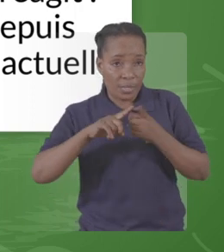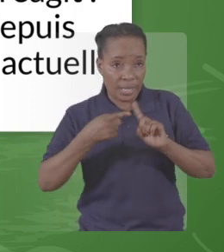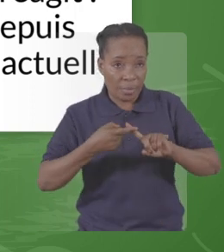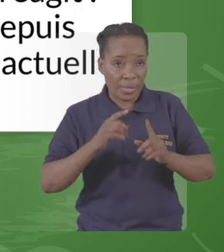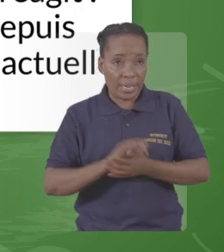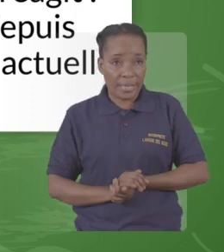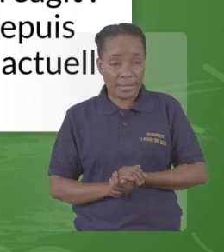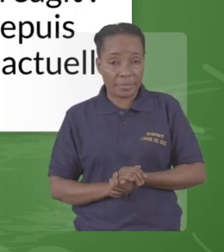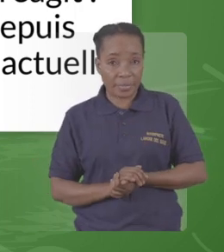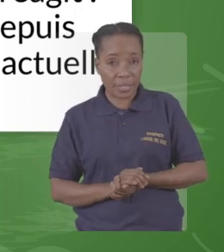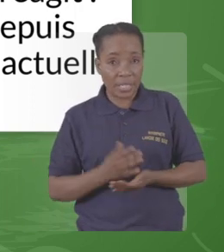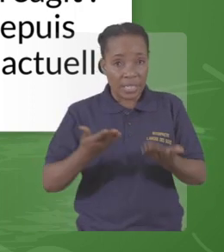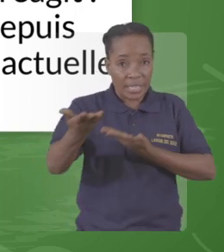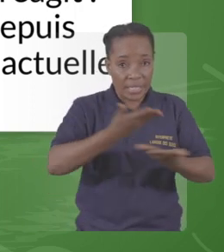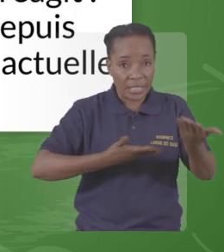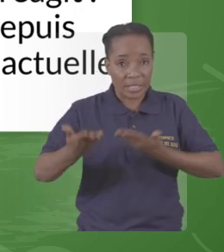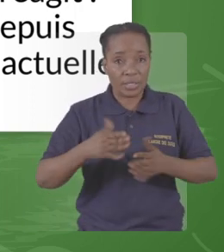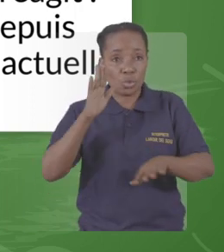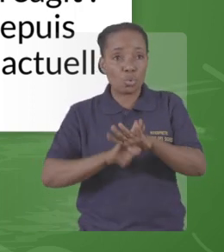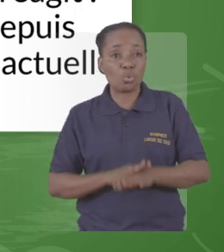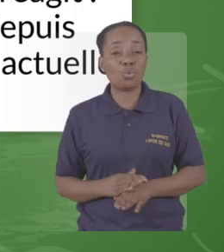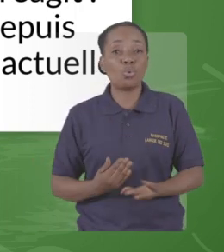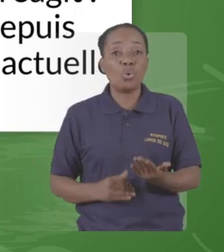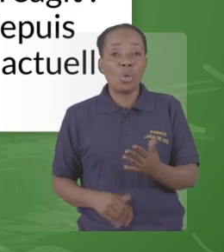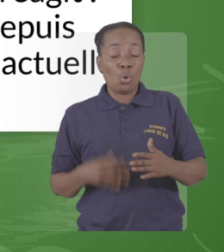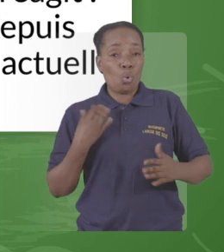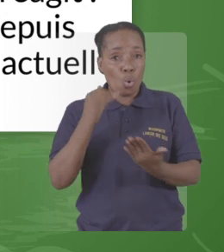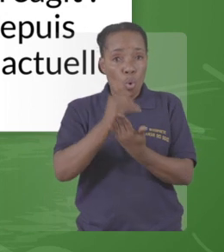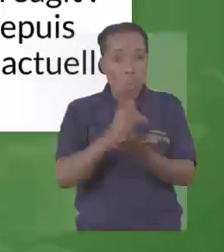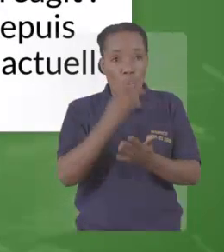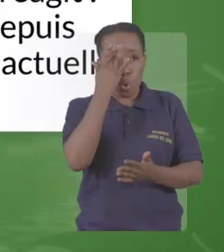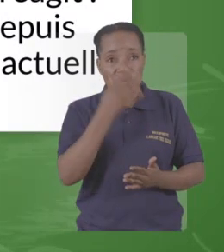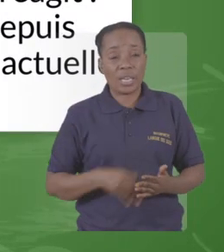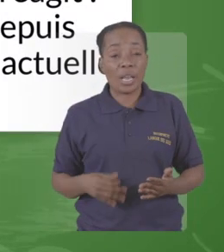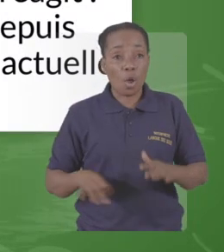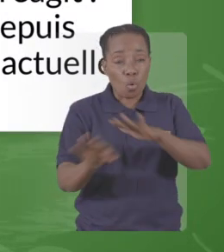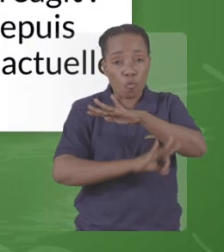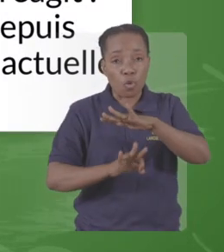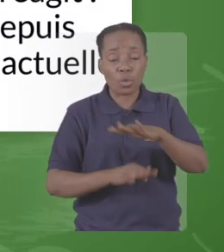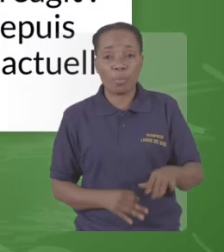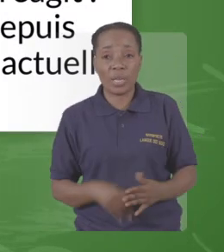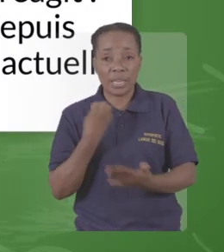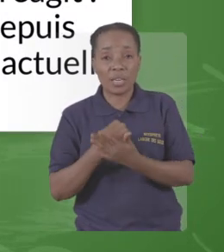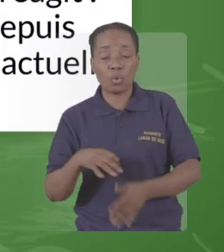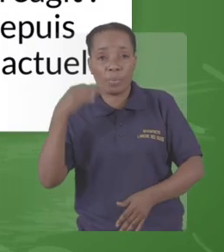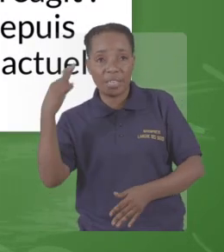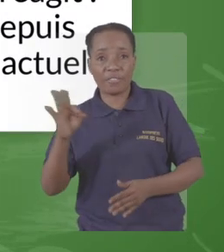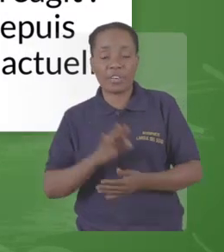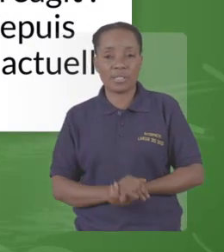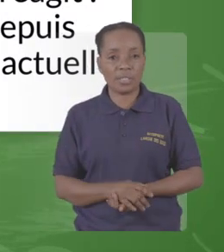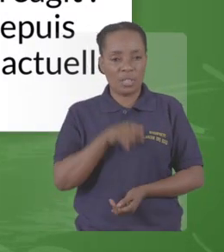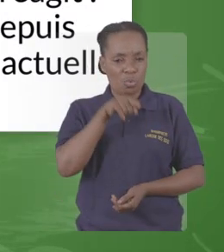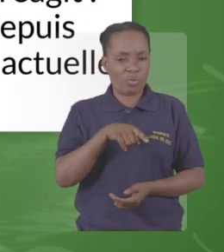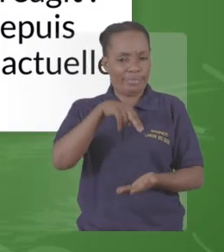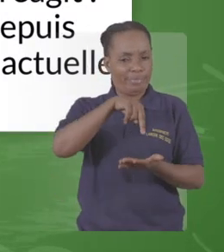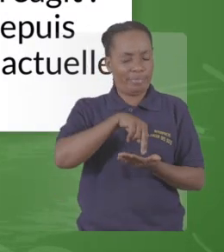les fondements de l'économie de la France, tu écoutes deux amis qui échangent sur les facteurs de